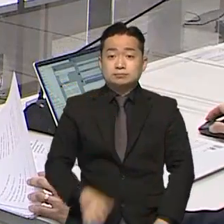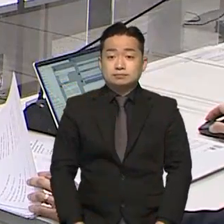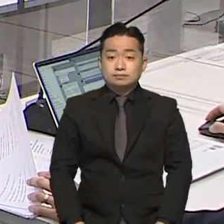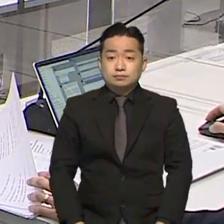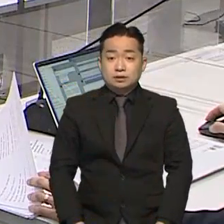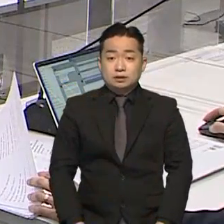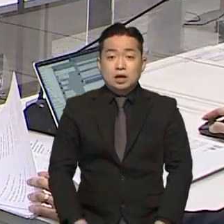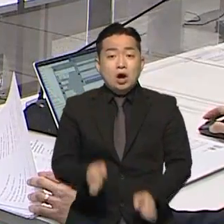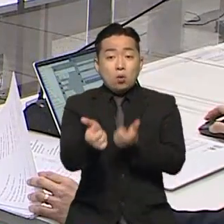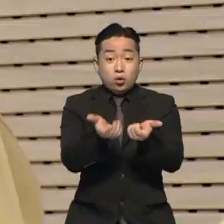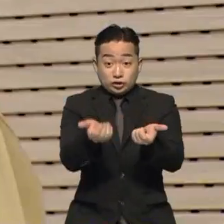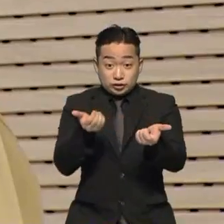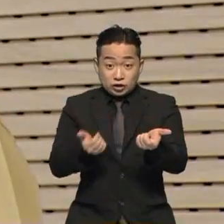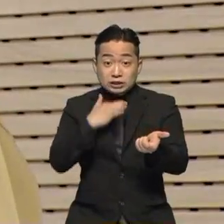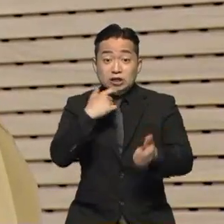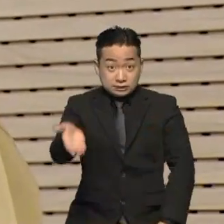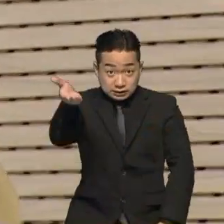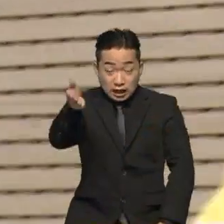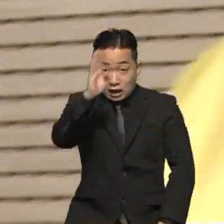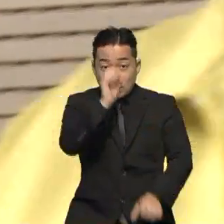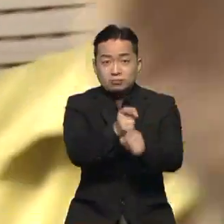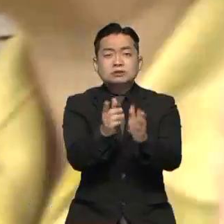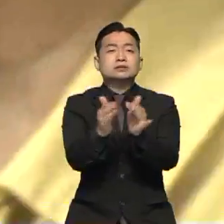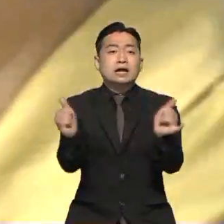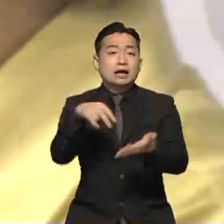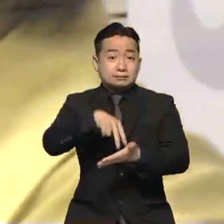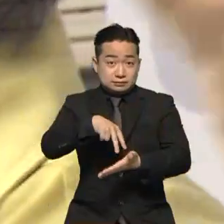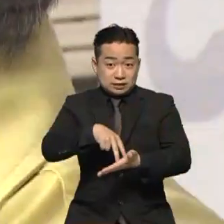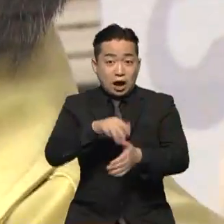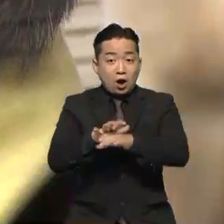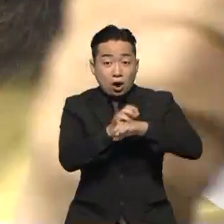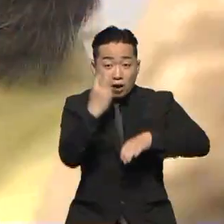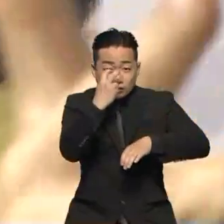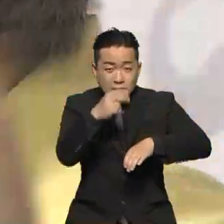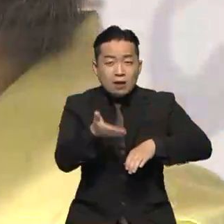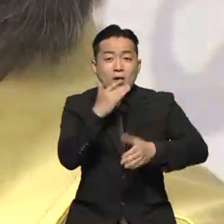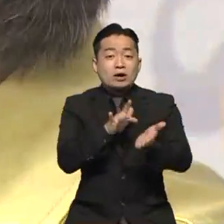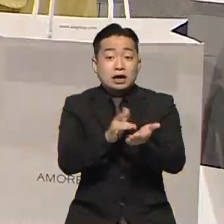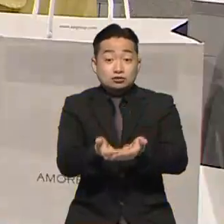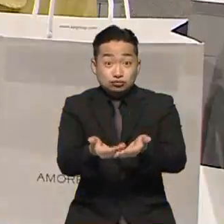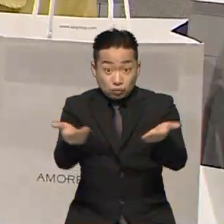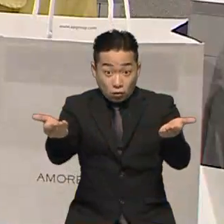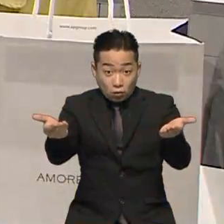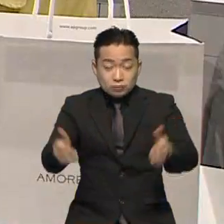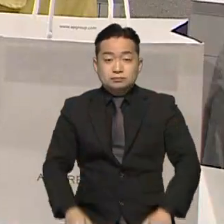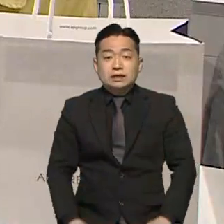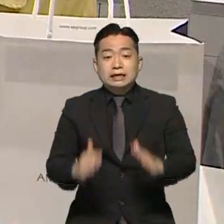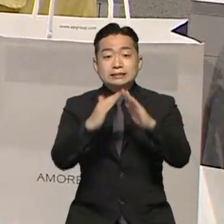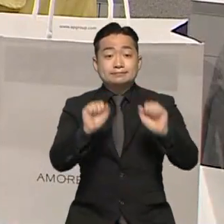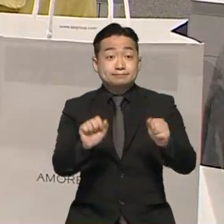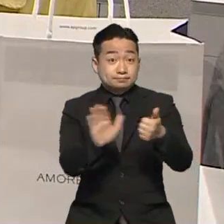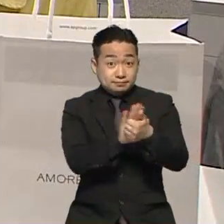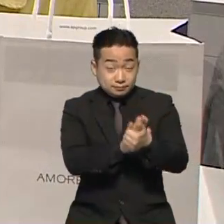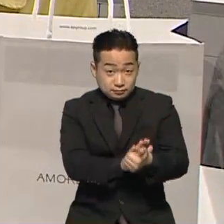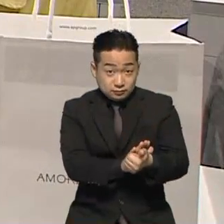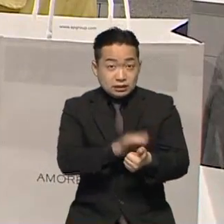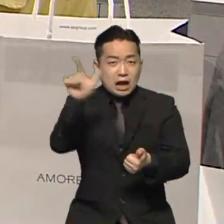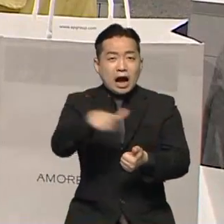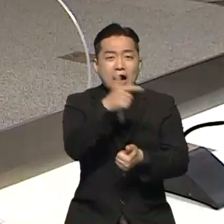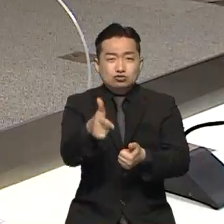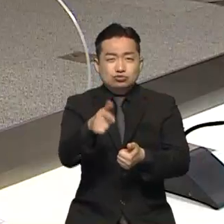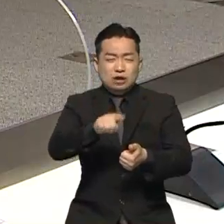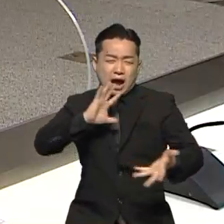조정 전이라도 60세 이상과 기저질환자들에겐 코로나 검사부터 먹는 치료제 처방, 재택치료 등록까지 하루